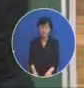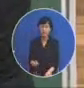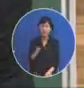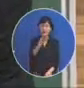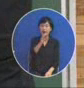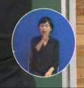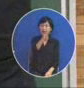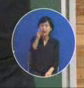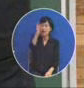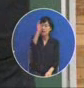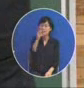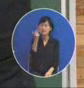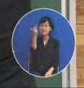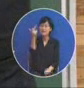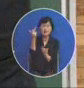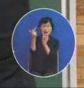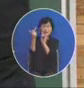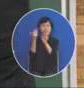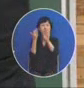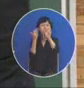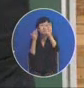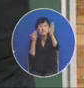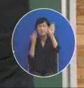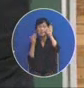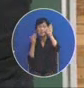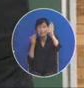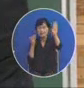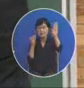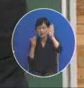갈보리산의 미래입니다. This is the future of Mount Calvary.